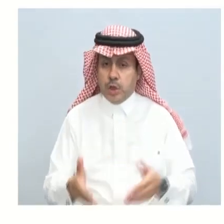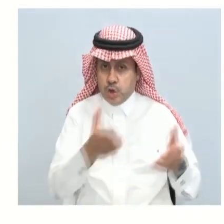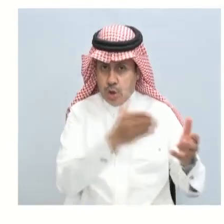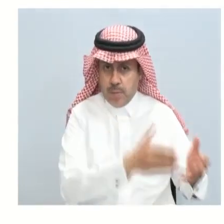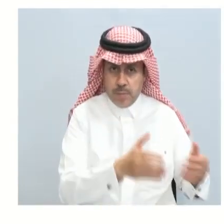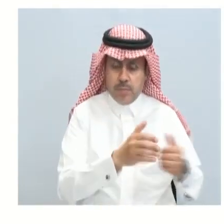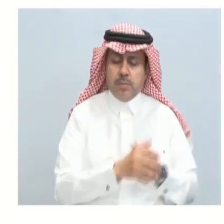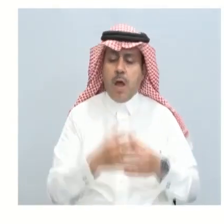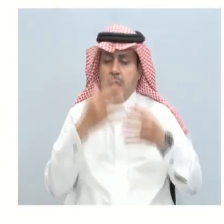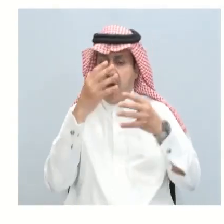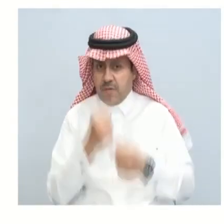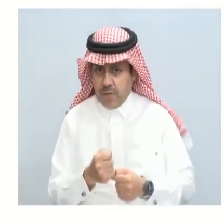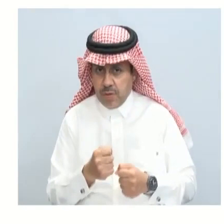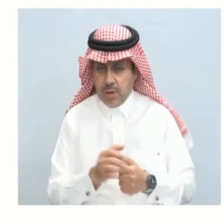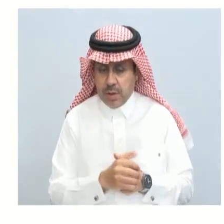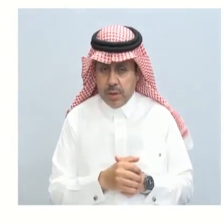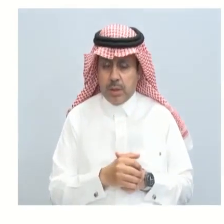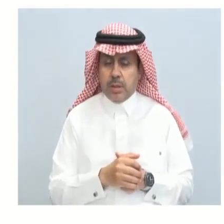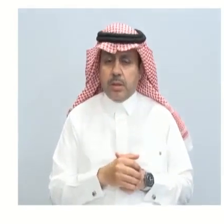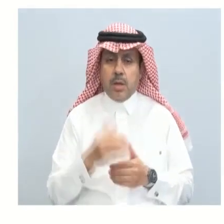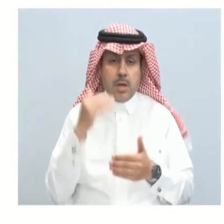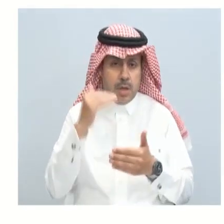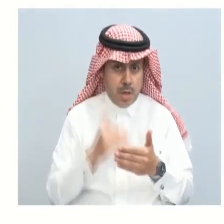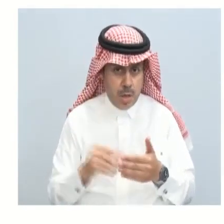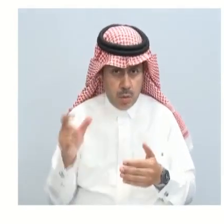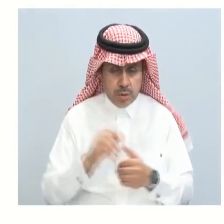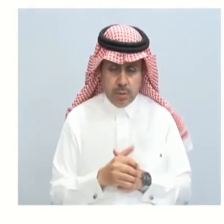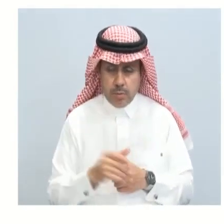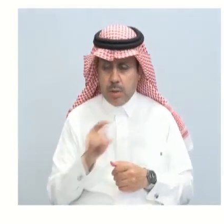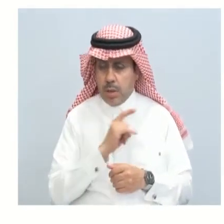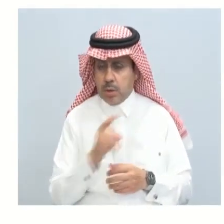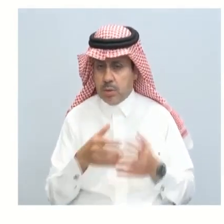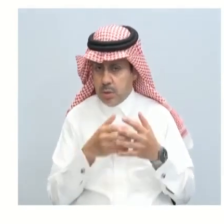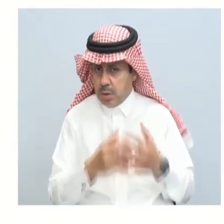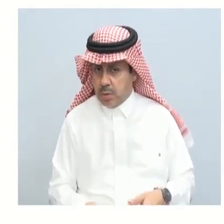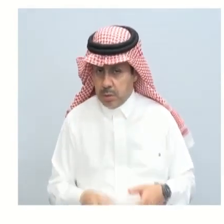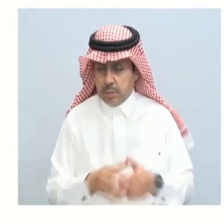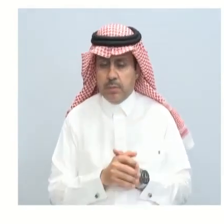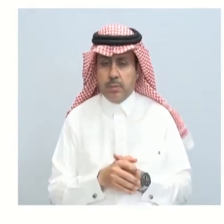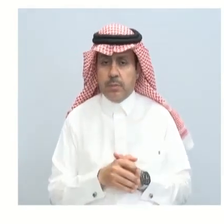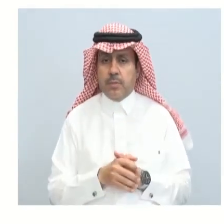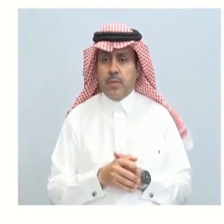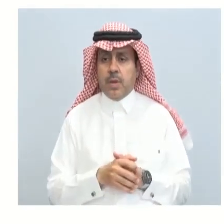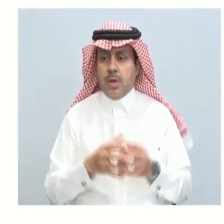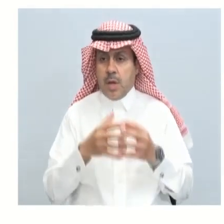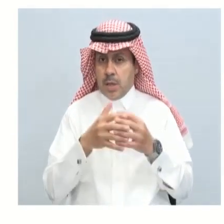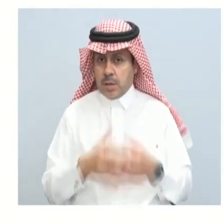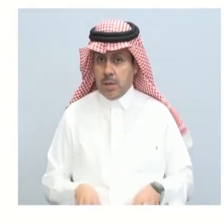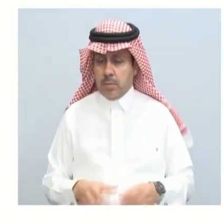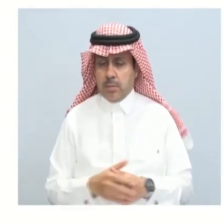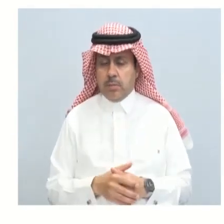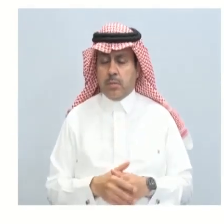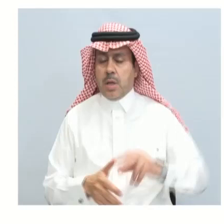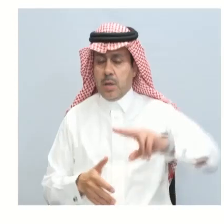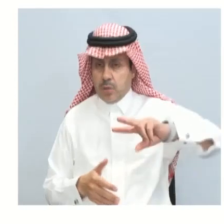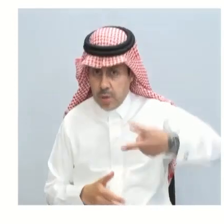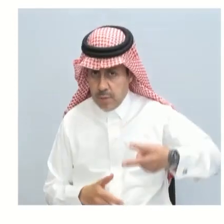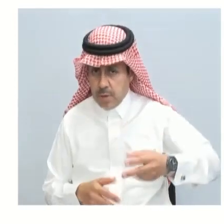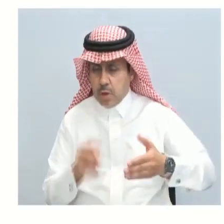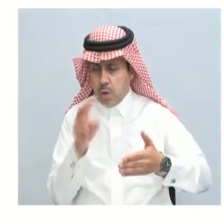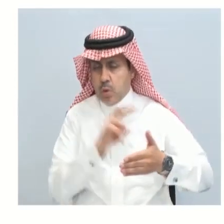النوع الانساني وانه لا يجوز اهدار هذا المقصد لان اهداره يتنافى مع